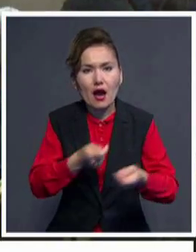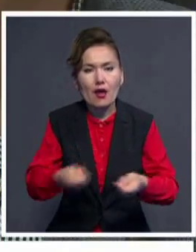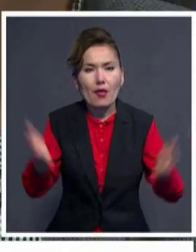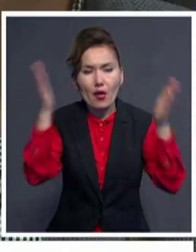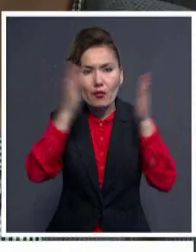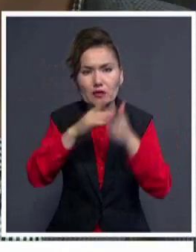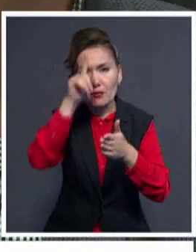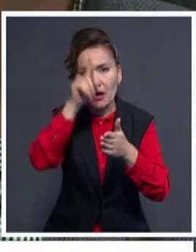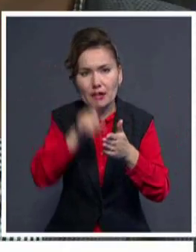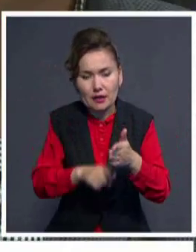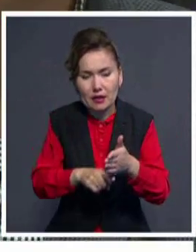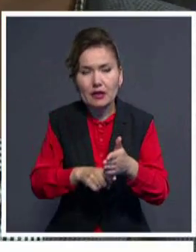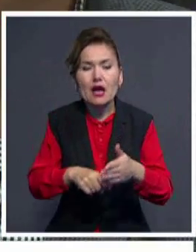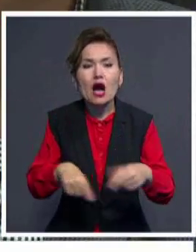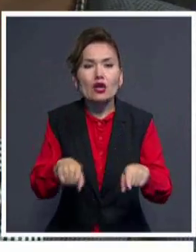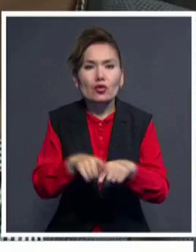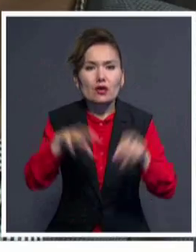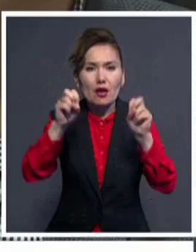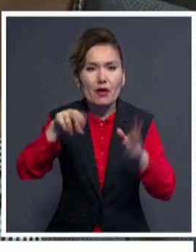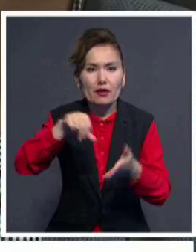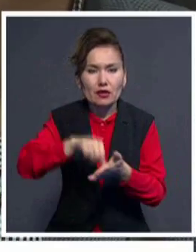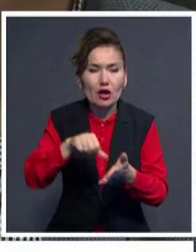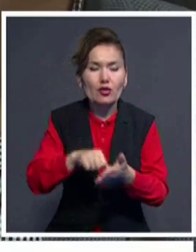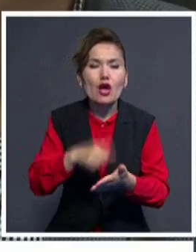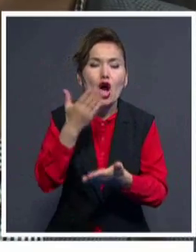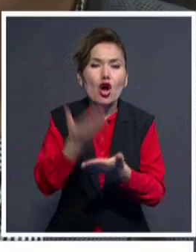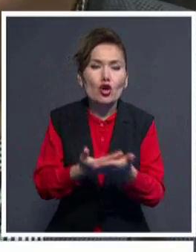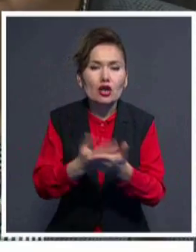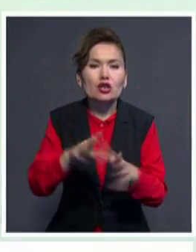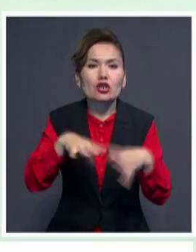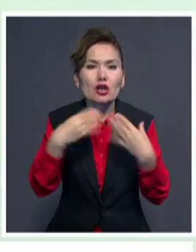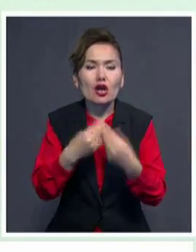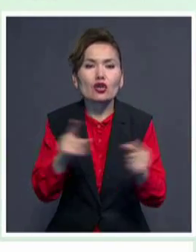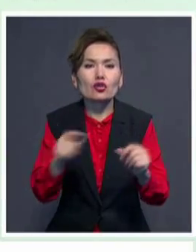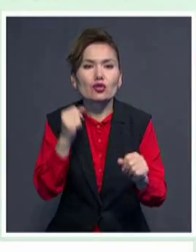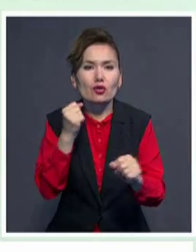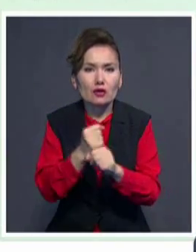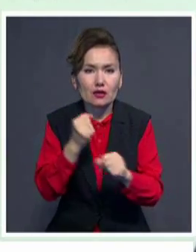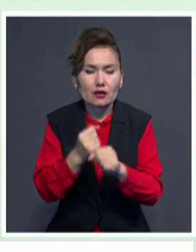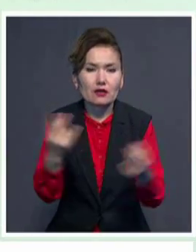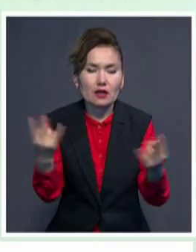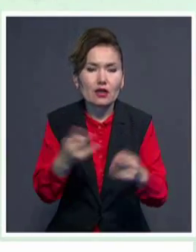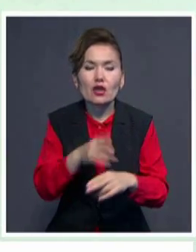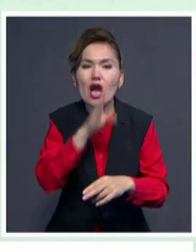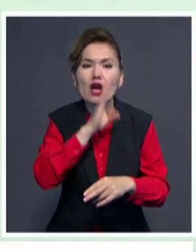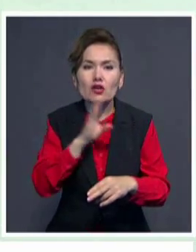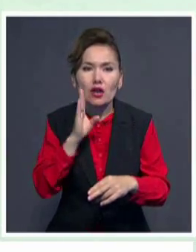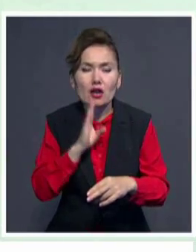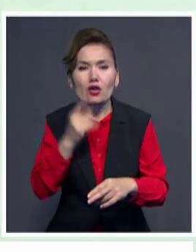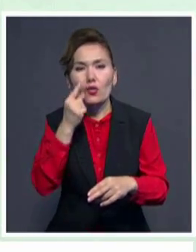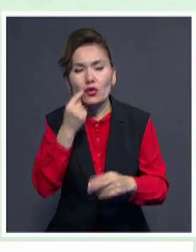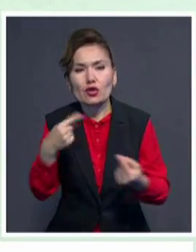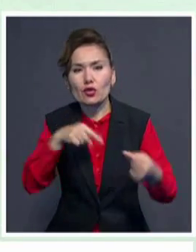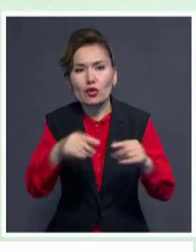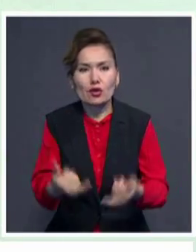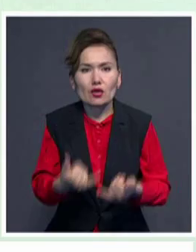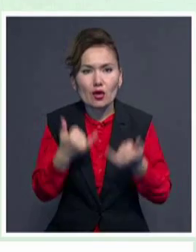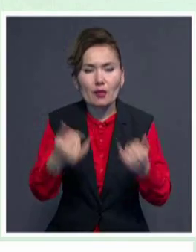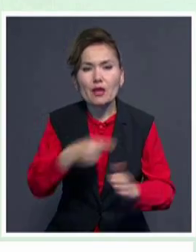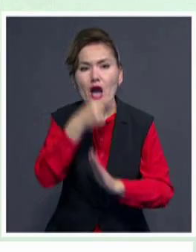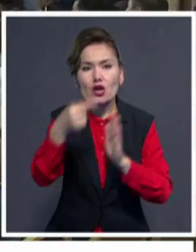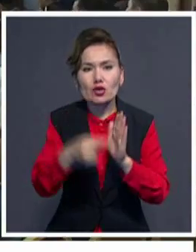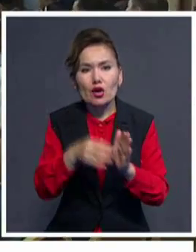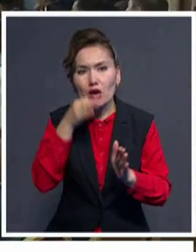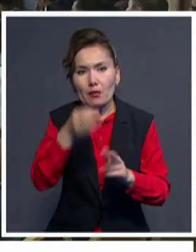мамандары өткізді. Үлгілі жанұя болу үшін не істеу керек? Ер мен әйел арасындағы сыйластық пен өзара түсіністік қалай болу керек? Міне осы сұрақтарға